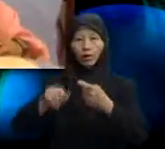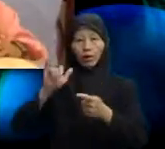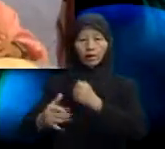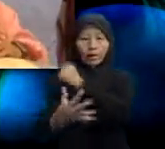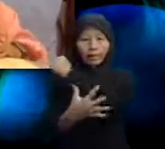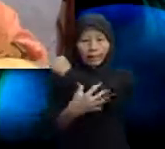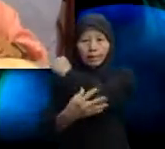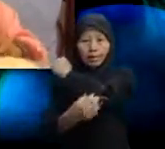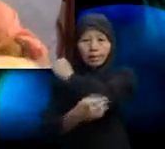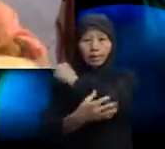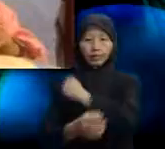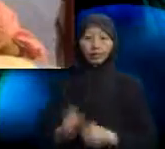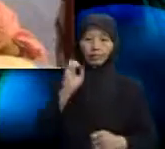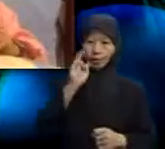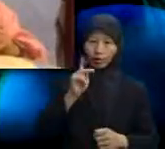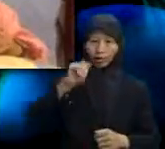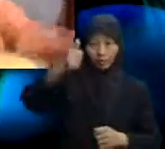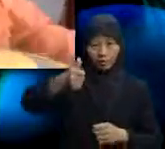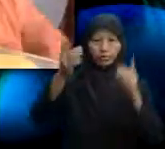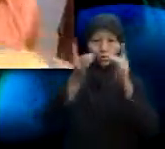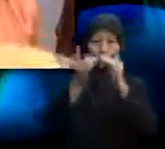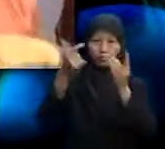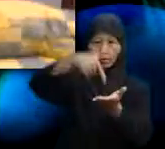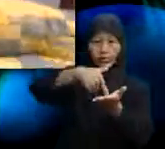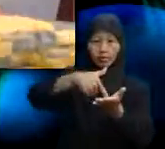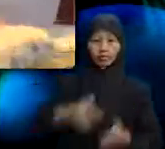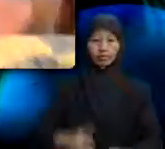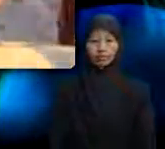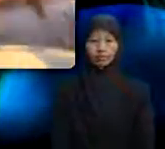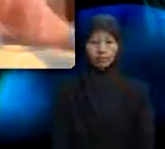Baiklah rakan-rakan, kita jumpa lagi pagi esok.